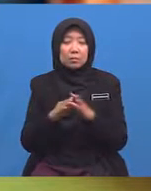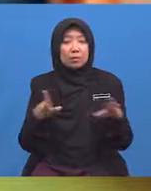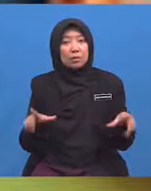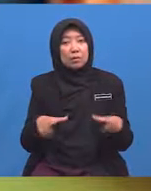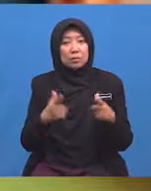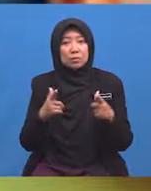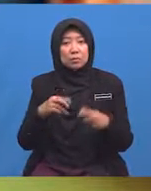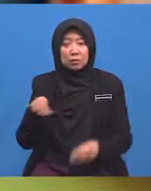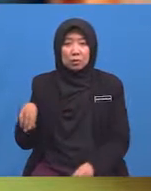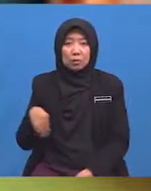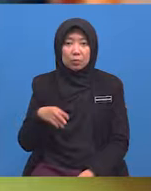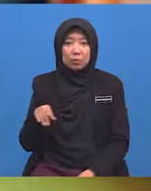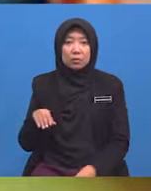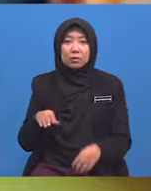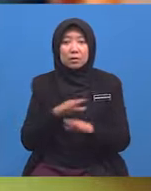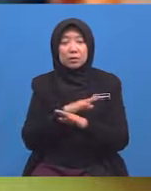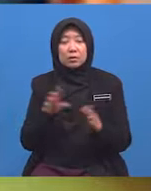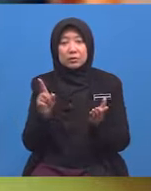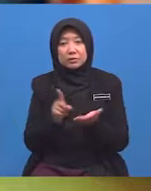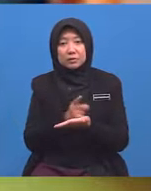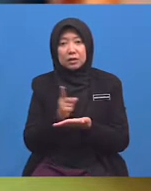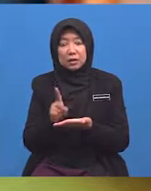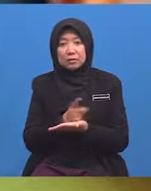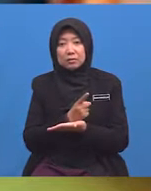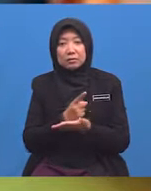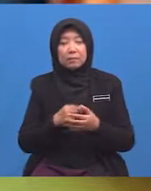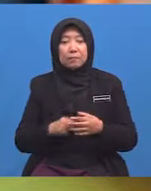berlakunya taburan penduduk yang tidak sekata.